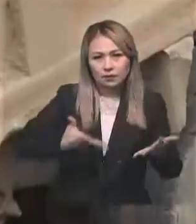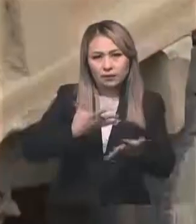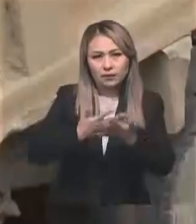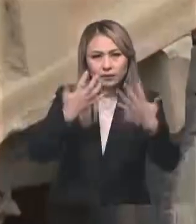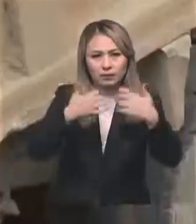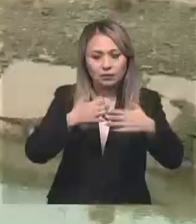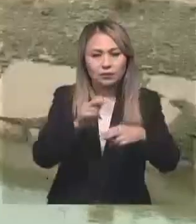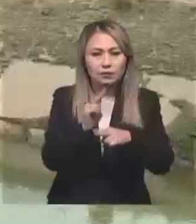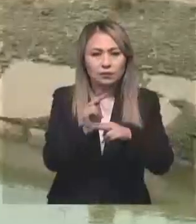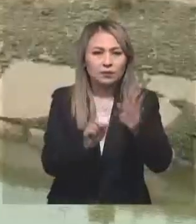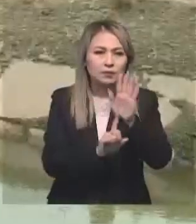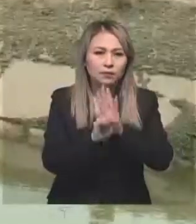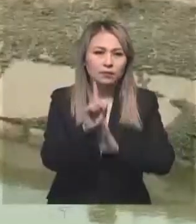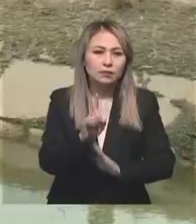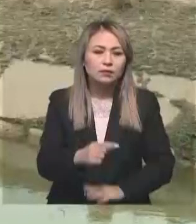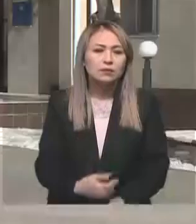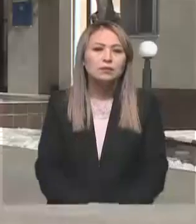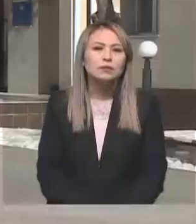бюджет есебінен жөнделе бастады.